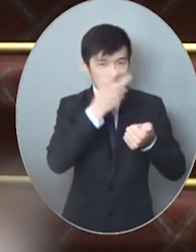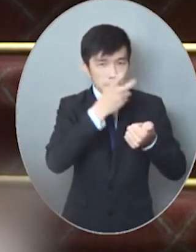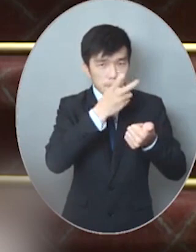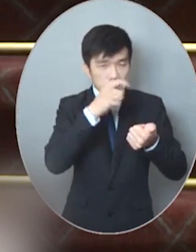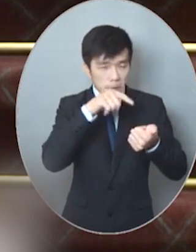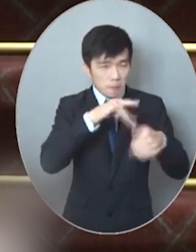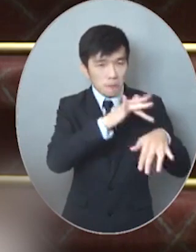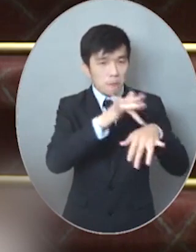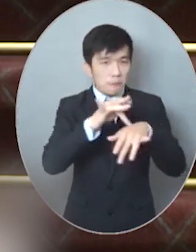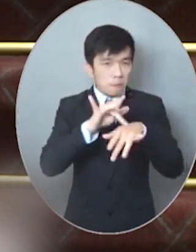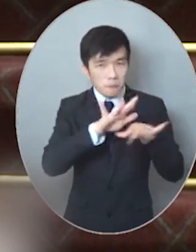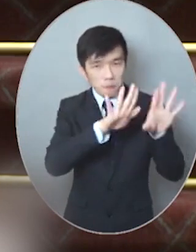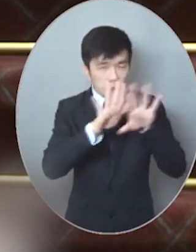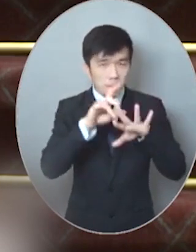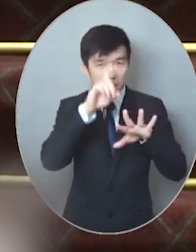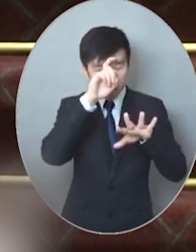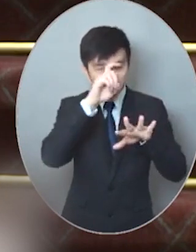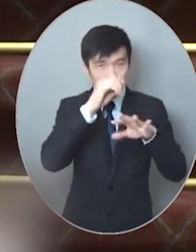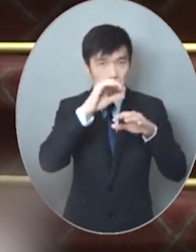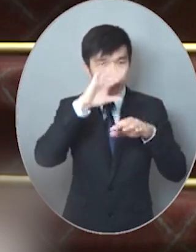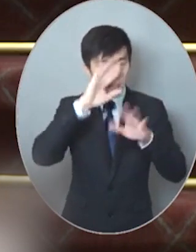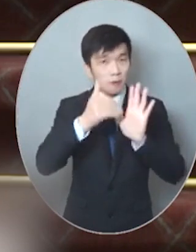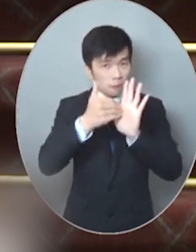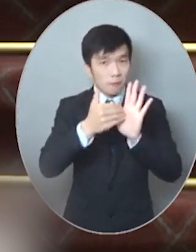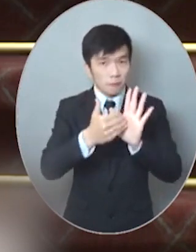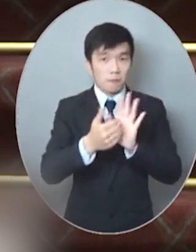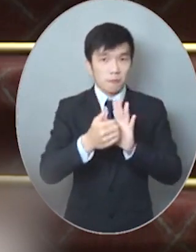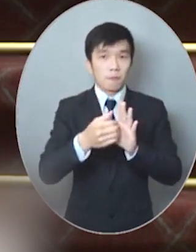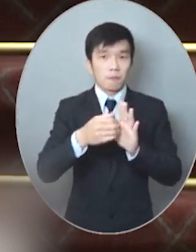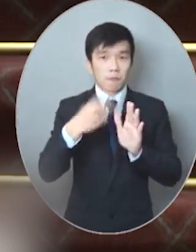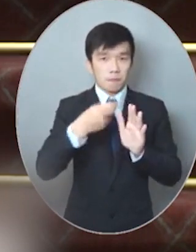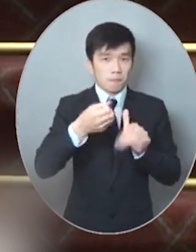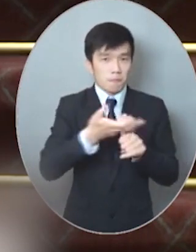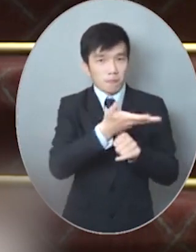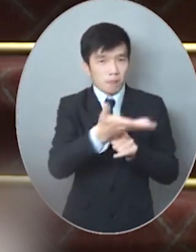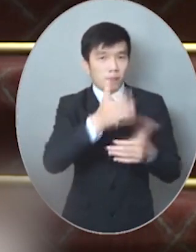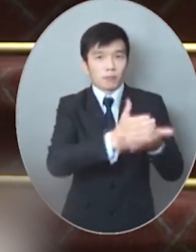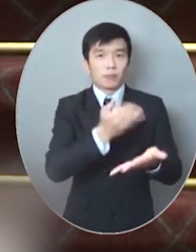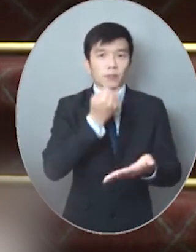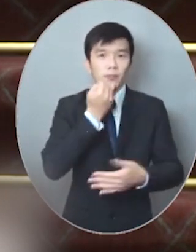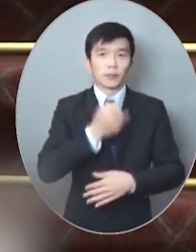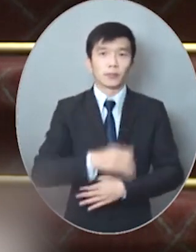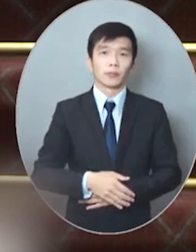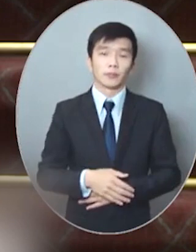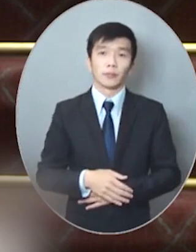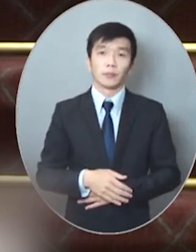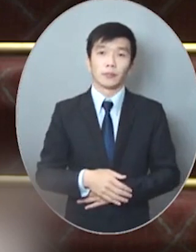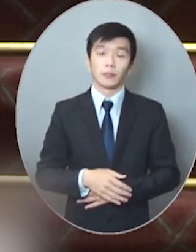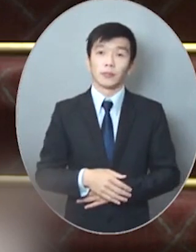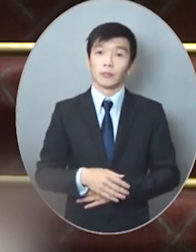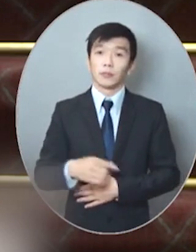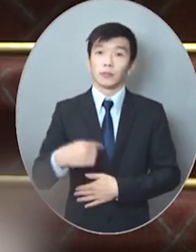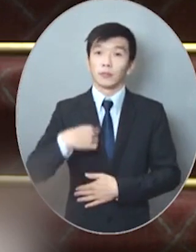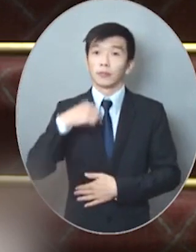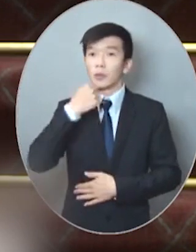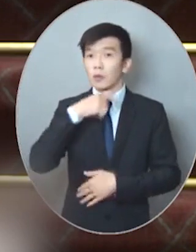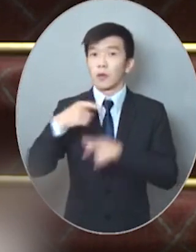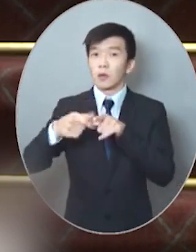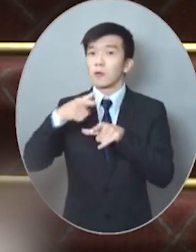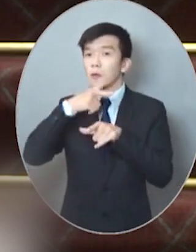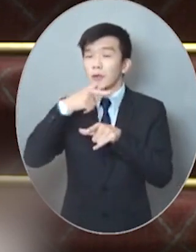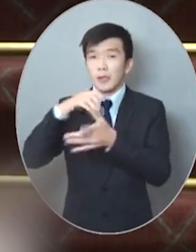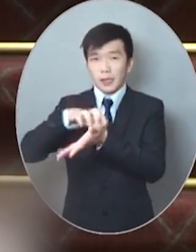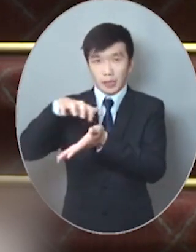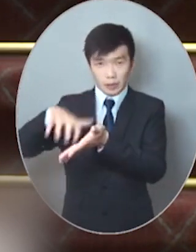进行有效的疫情调查，防止疫情的扩散。我们的公私立医院也会持续透过视